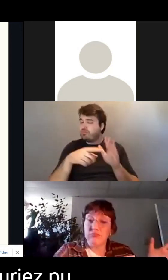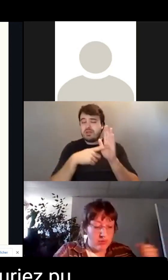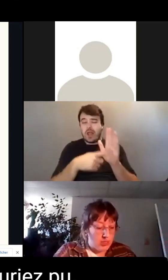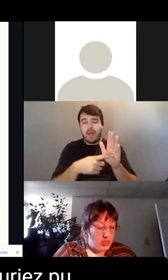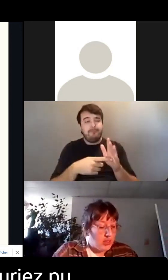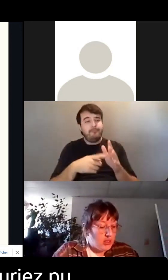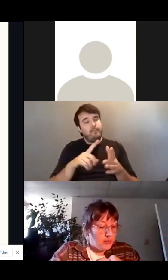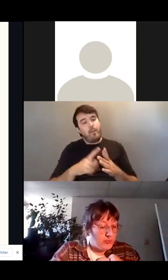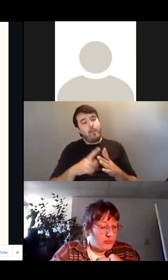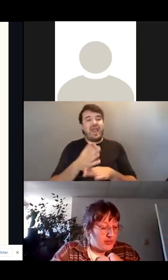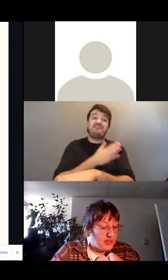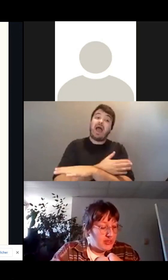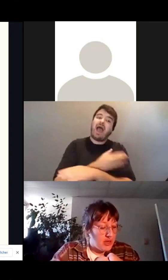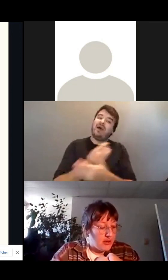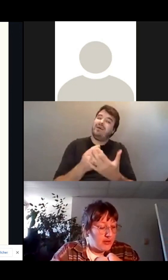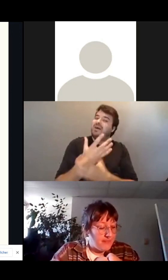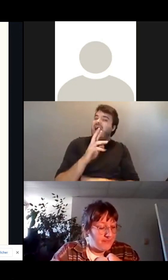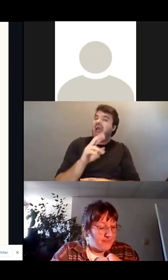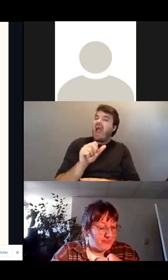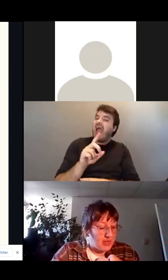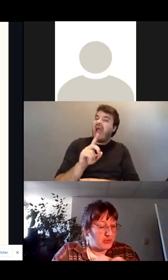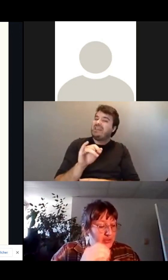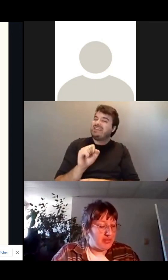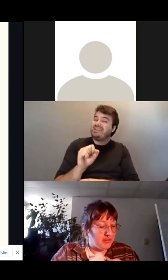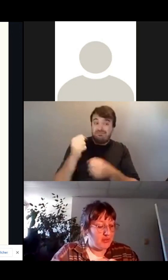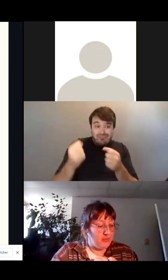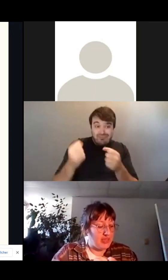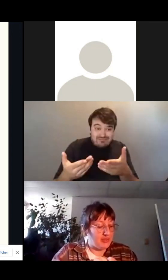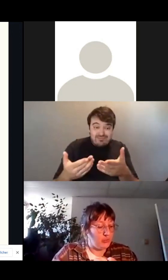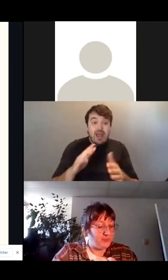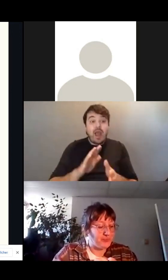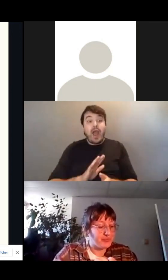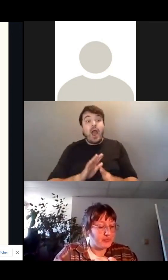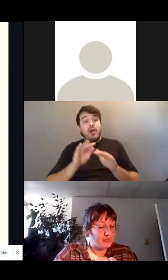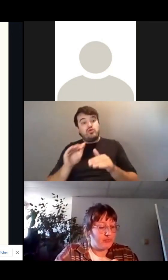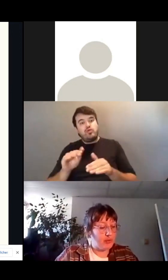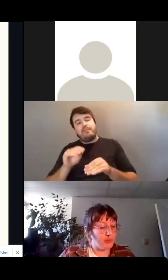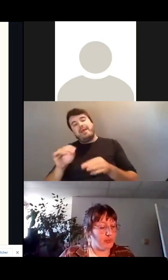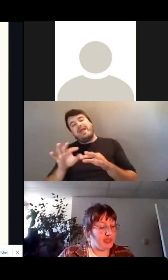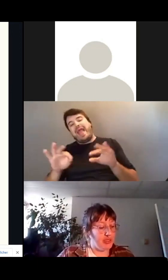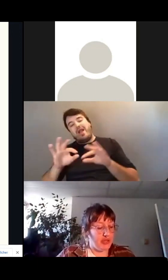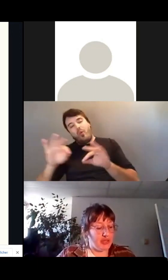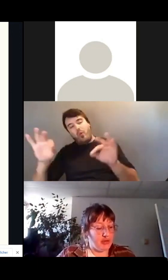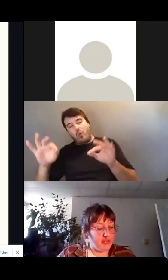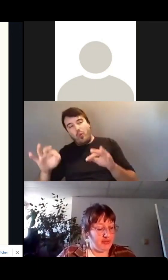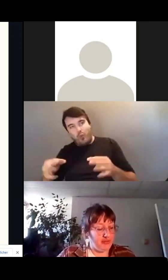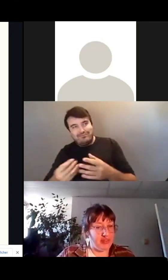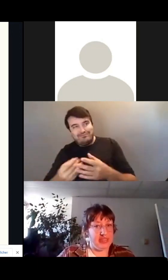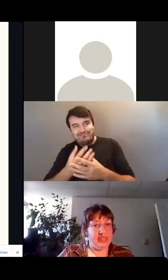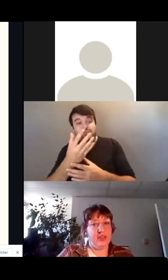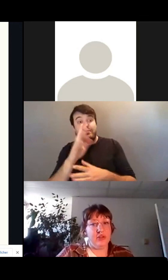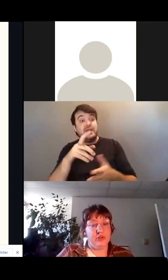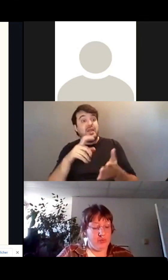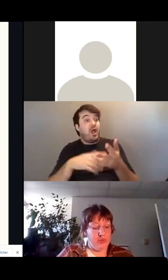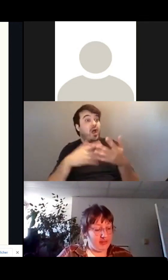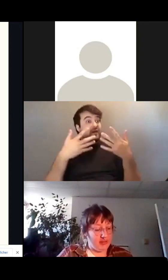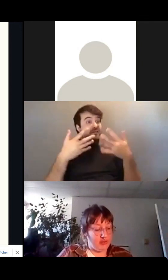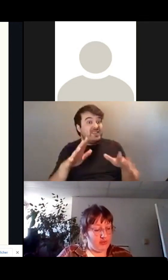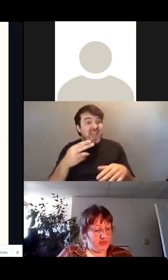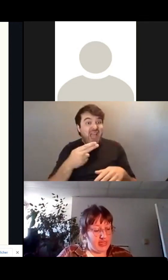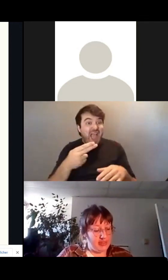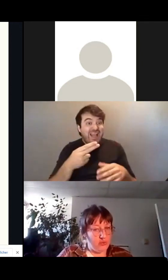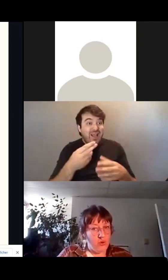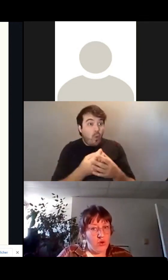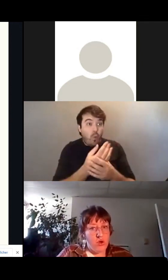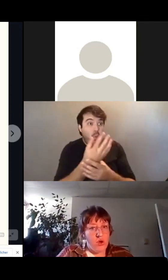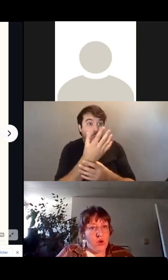radis. Puis, ensuite, mettre vos haricots. Puis, quand vous avez fini de mettre